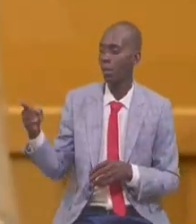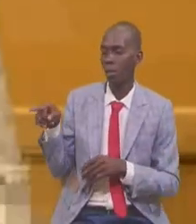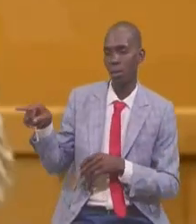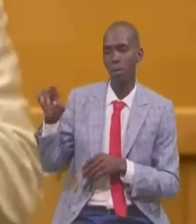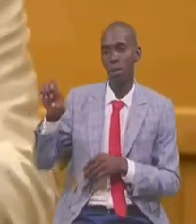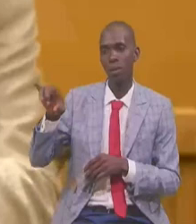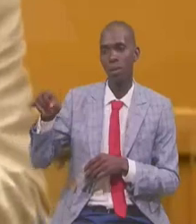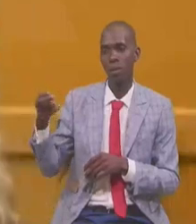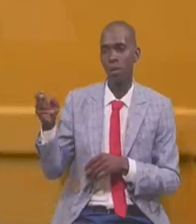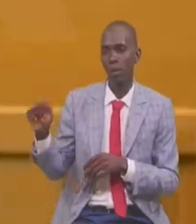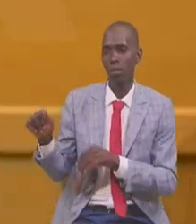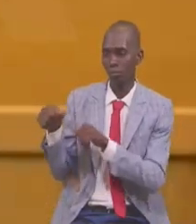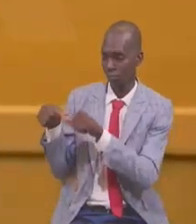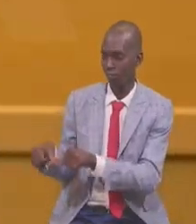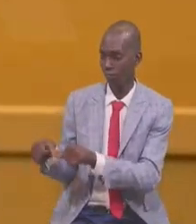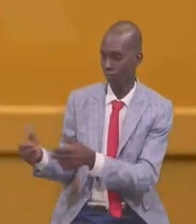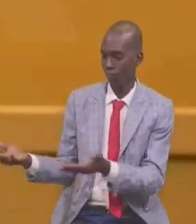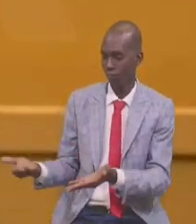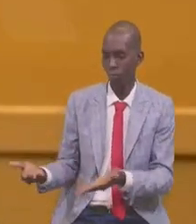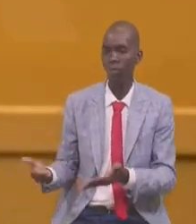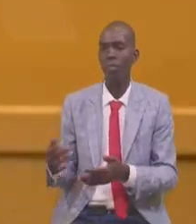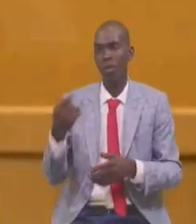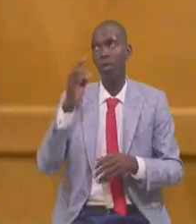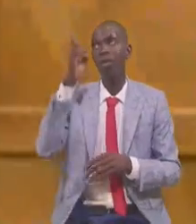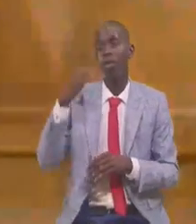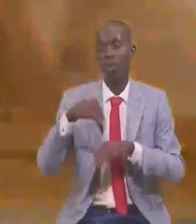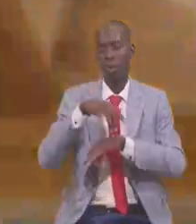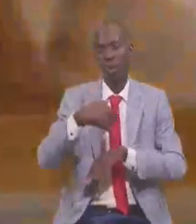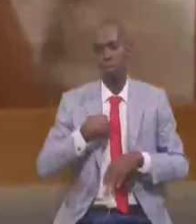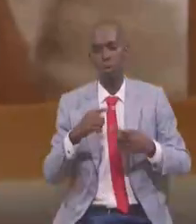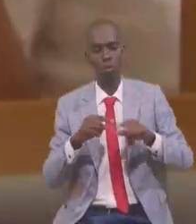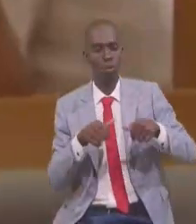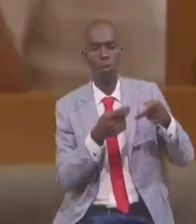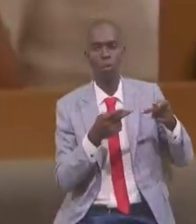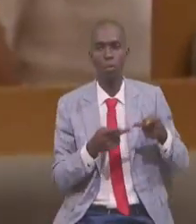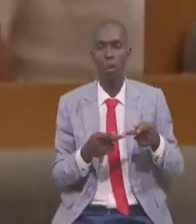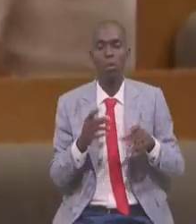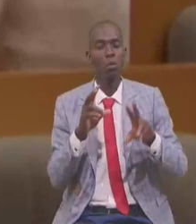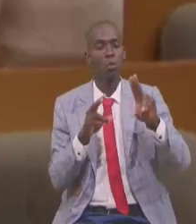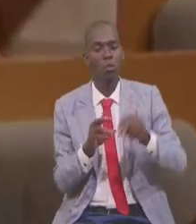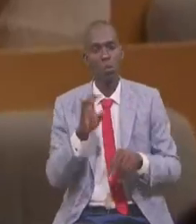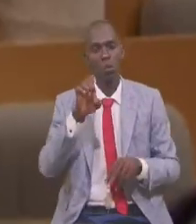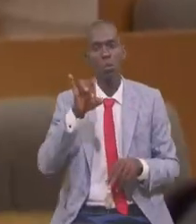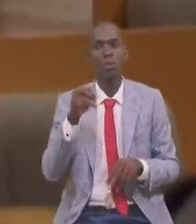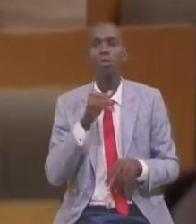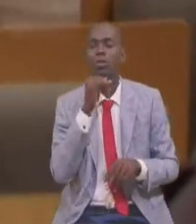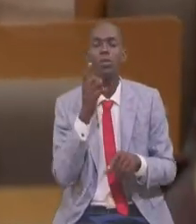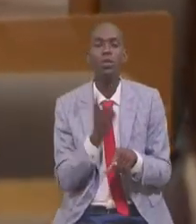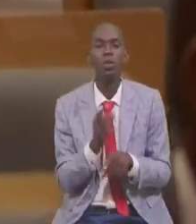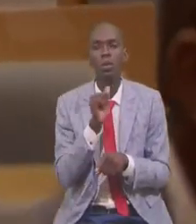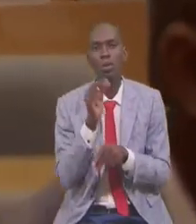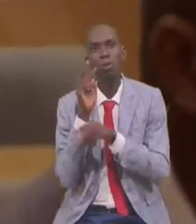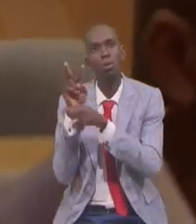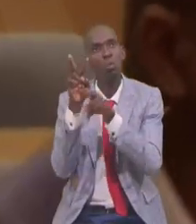Ce n'est pas un homme qui reste derrière. Oh, pour observer une personne qui va regarder. Oh, qu'est-ce qui se